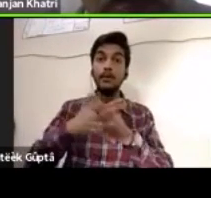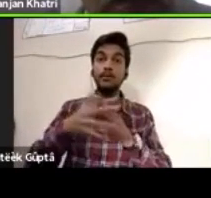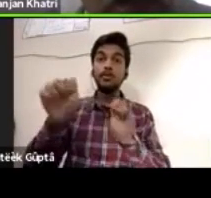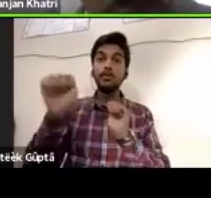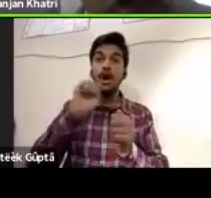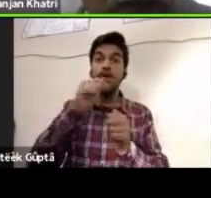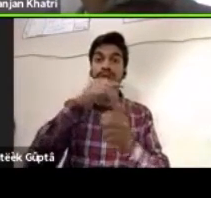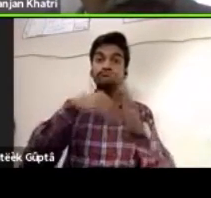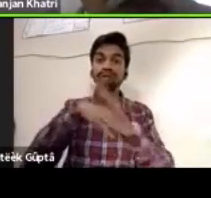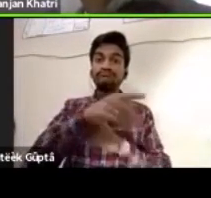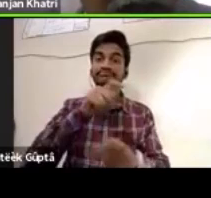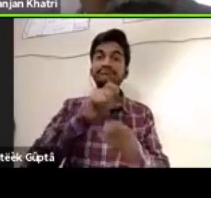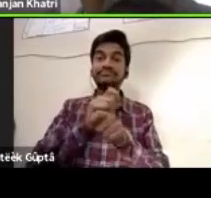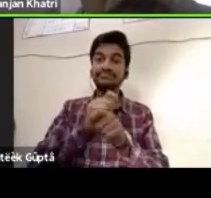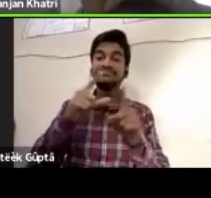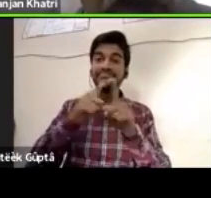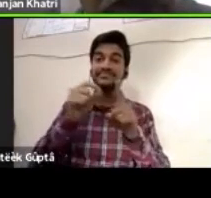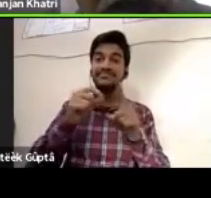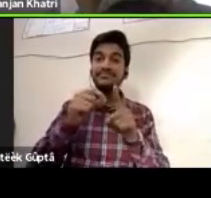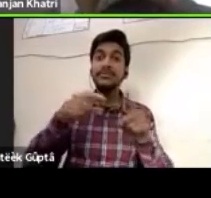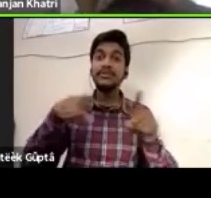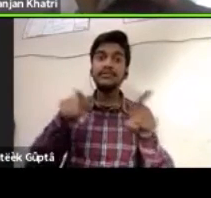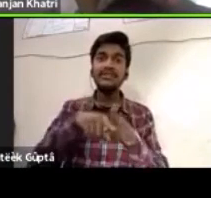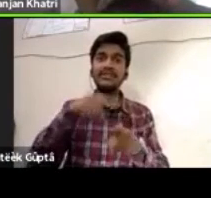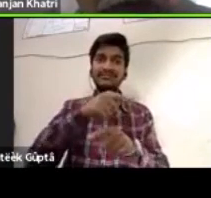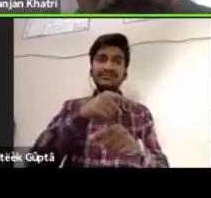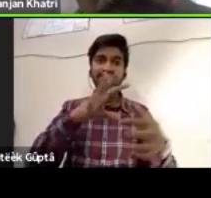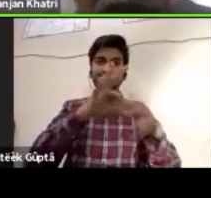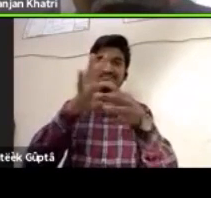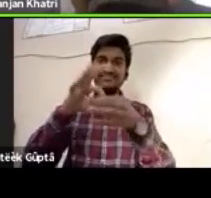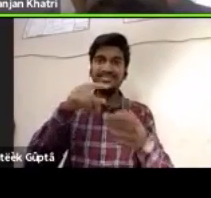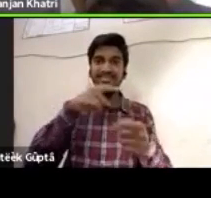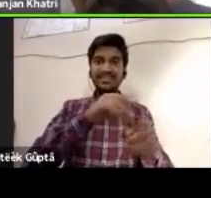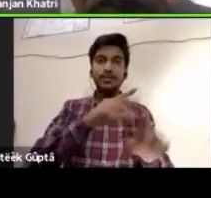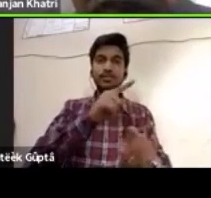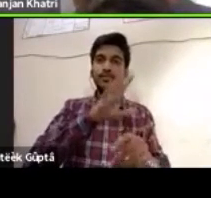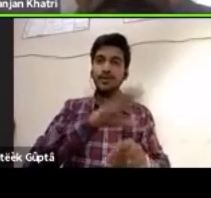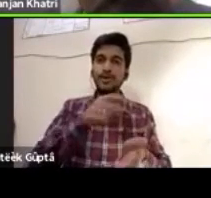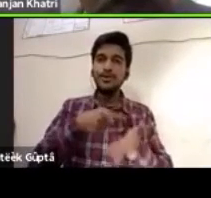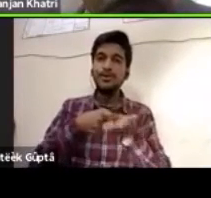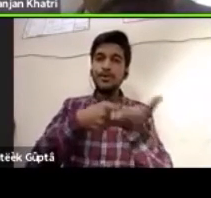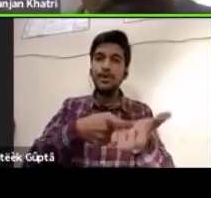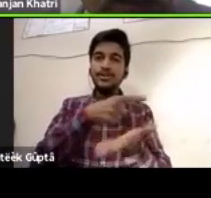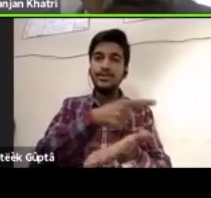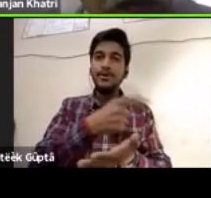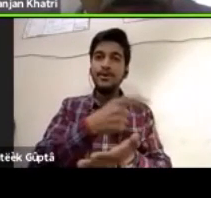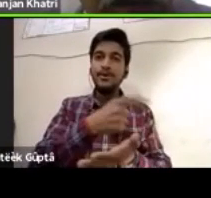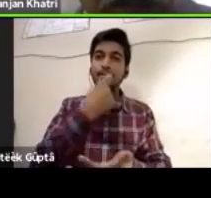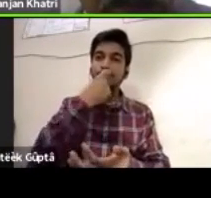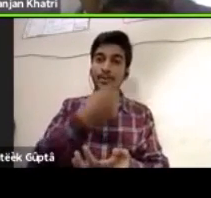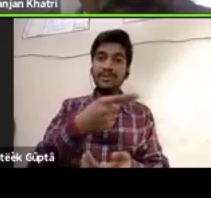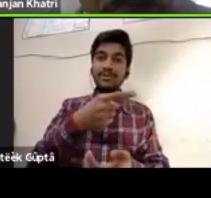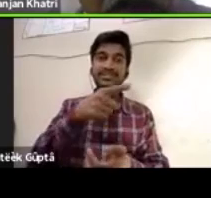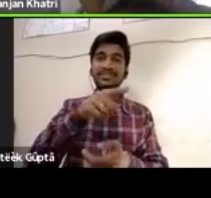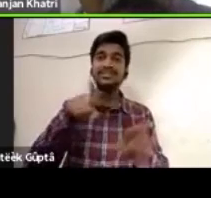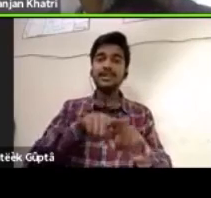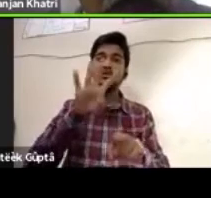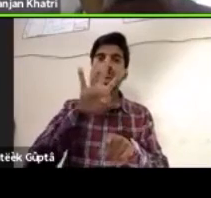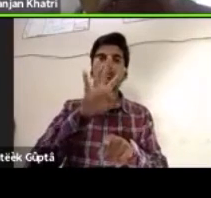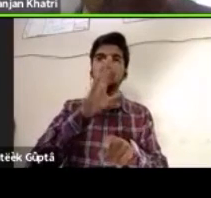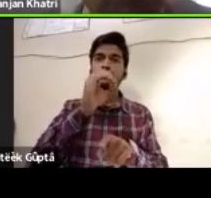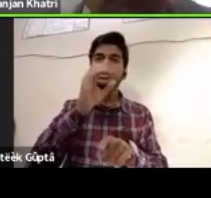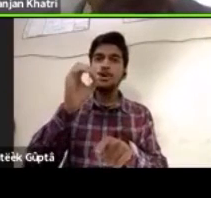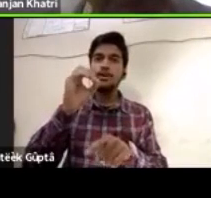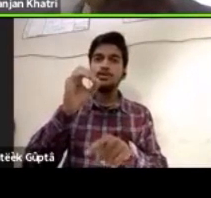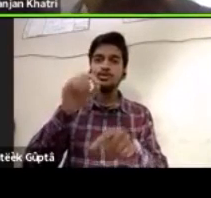अगर आपके कॉन्टैक्ट को ज़मीन है थोड़ी, आप उनसे रिक्वेस्ट कर सकते हैं कि अगर वो 400 square feet दे दे ज़मीन